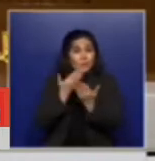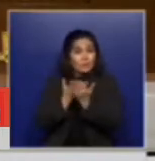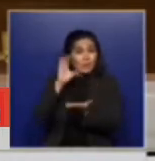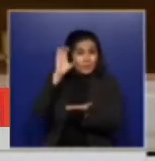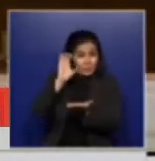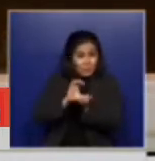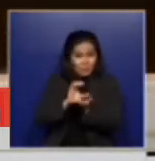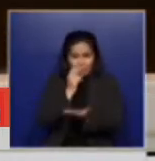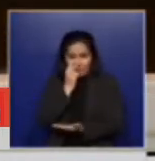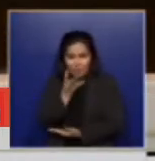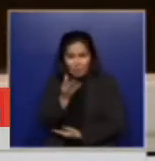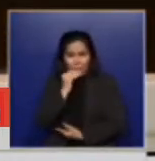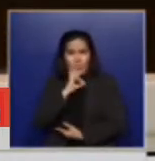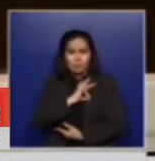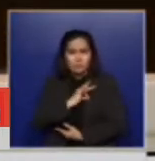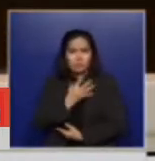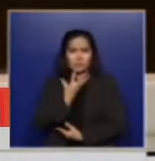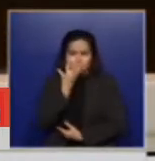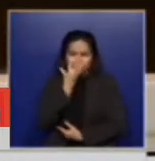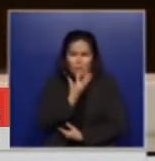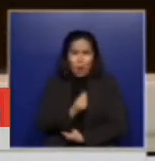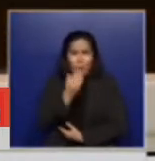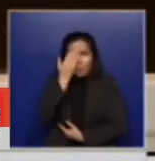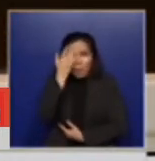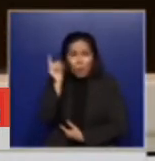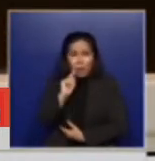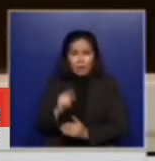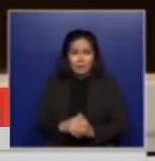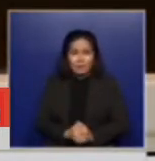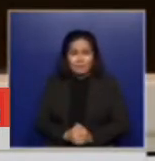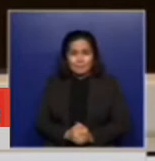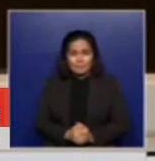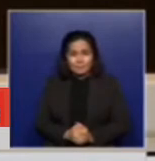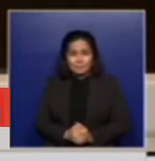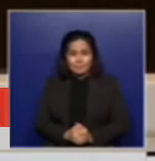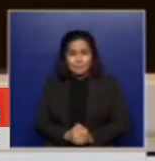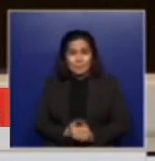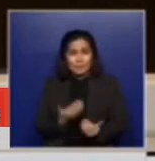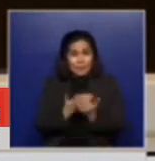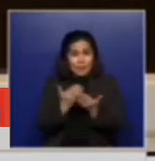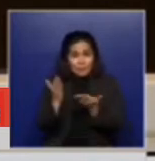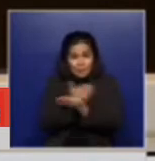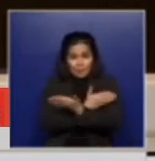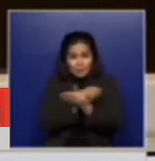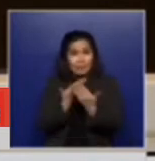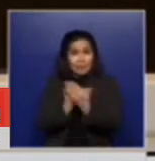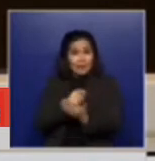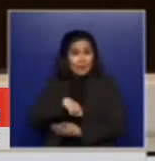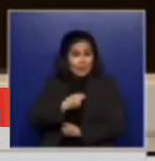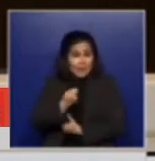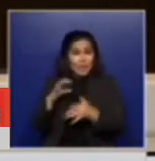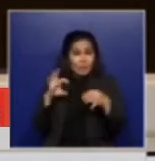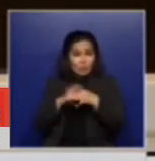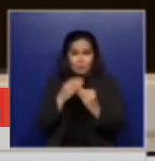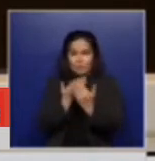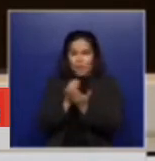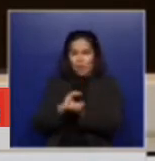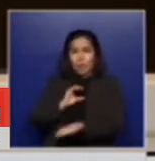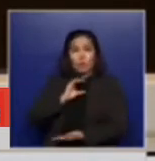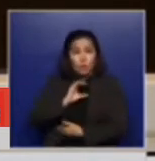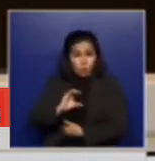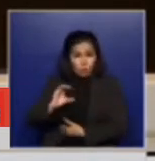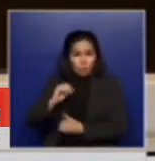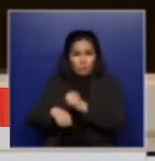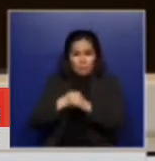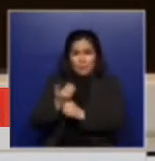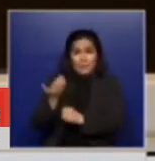ร้าใจจริงๆครับถ้าท่านประธานดูการจัดงบประมาณรายจ่ายเพื่อการลงทุนปีที่แล้วนะ